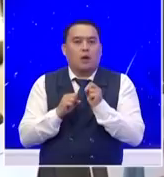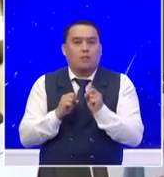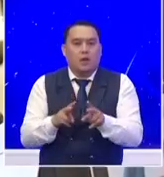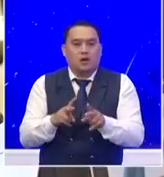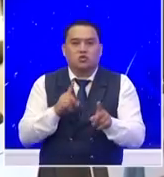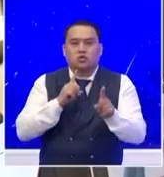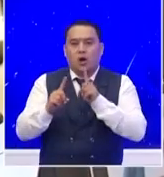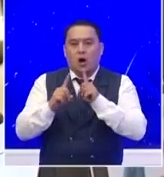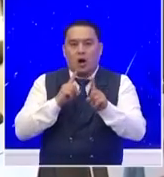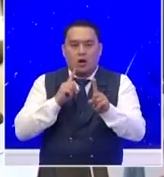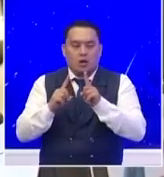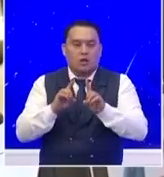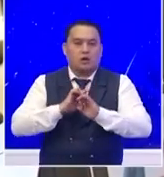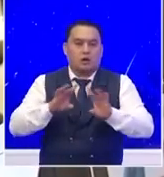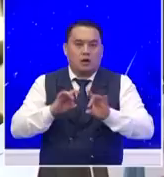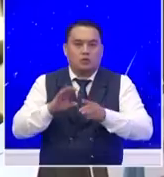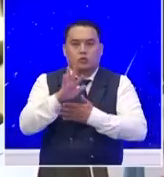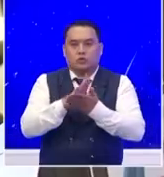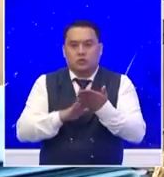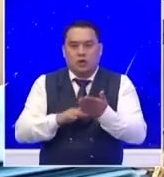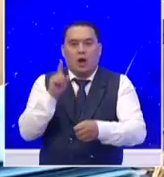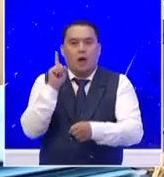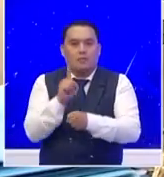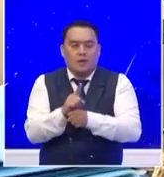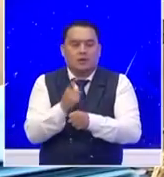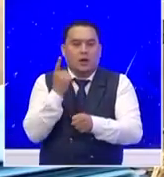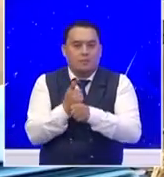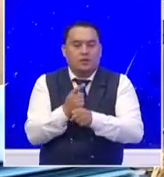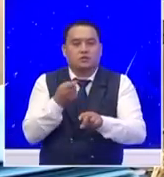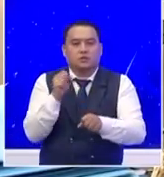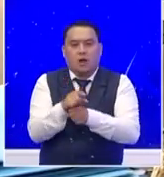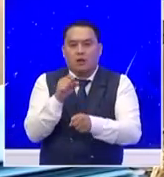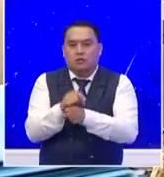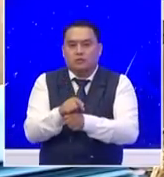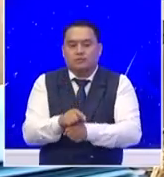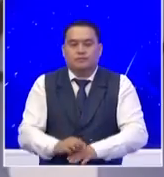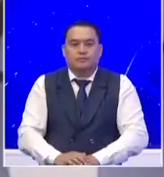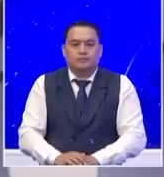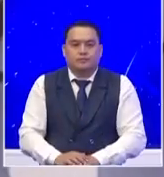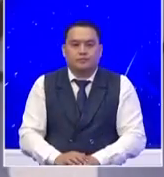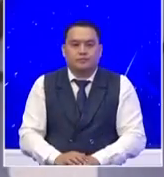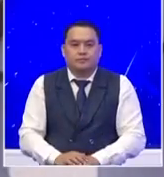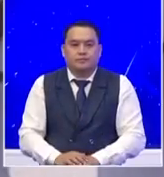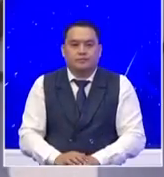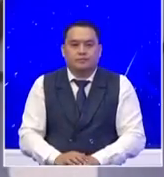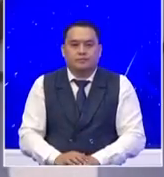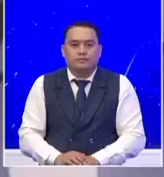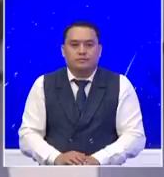бойынша кешенді шараларды одан әрі жалғастыруды міндеттеді. Сын ескертпелер ескерілетінін айтты.